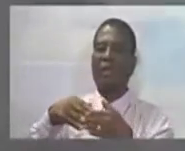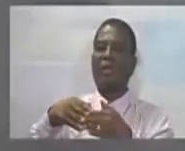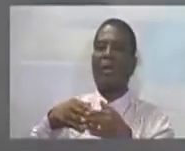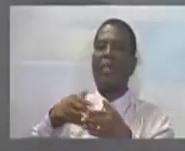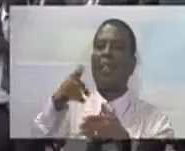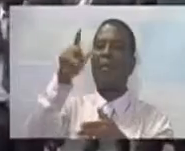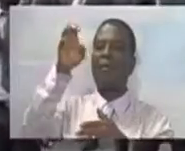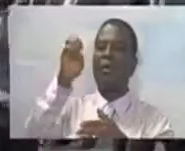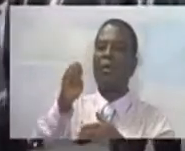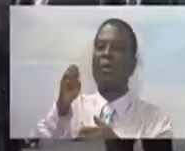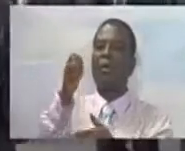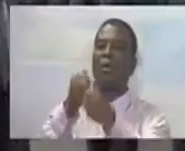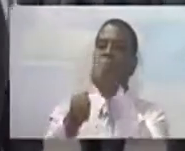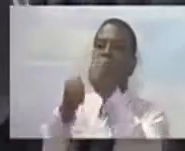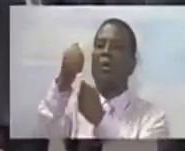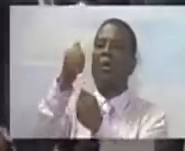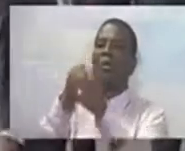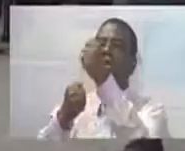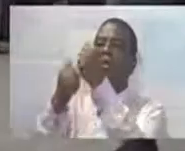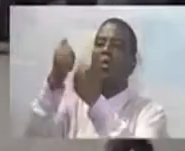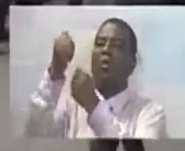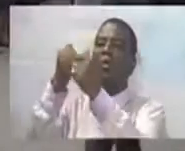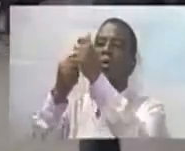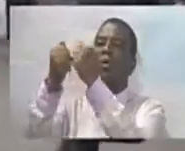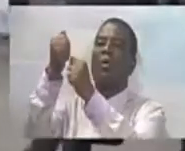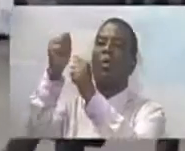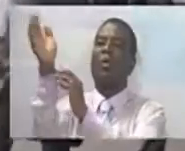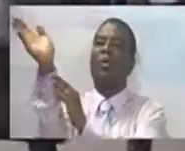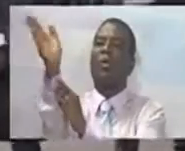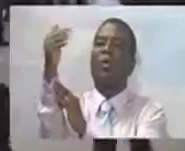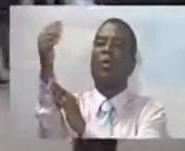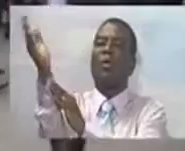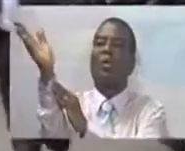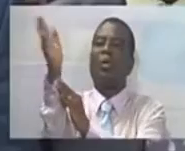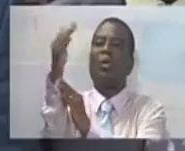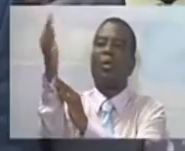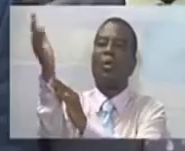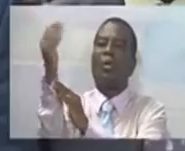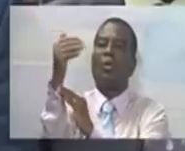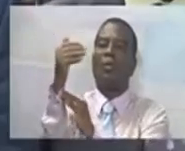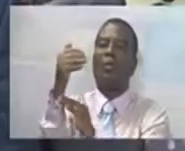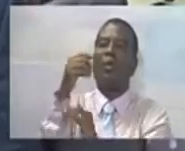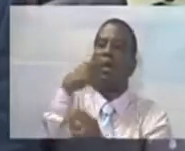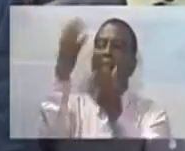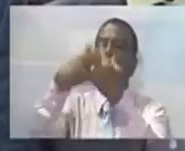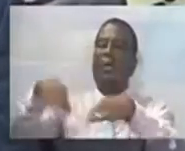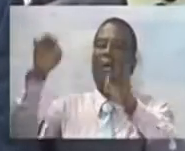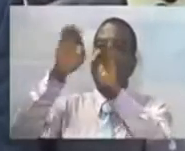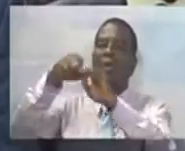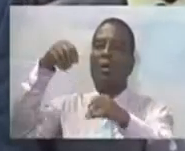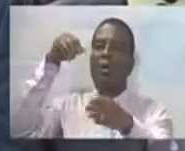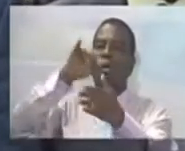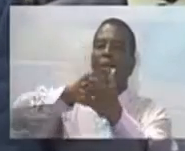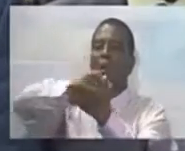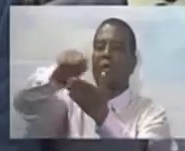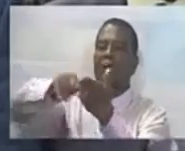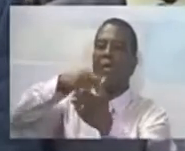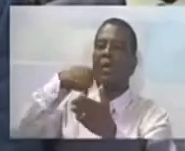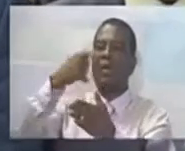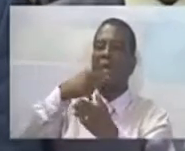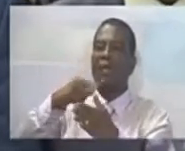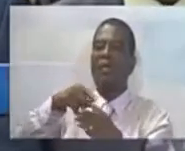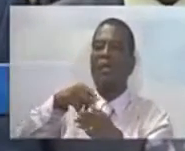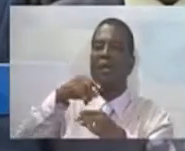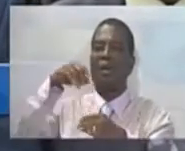drapeau flottait sur le mât. Ici, la montée du drapeau s'est faite tous les premiers lundis du mois. Il importe que ceux qui vont aller